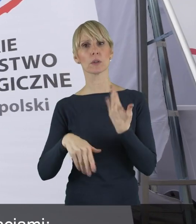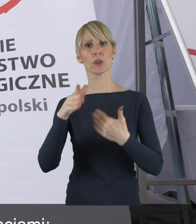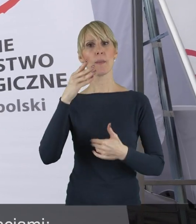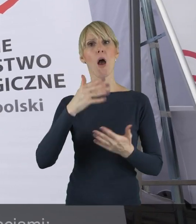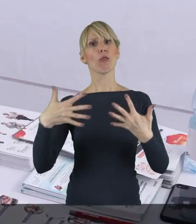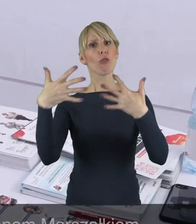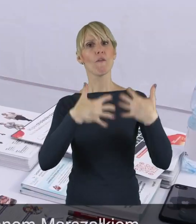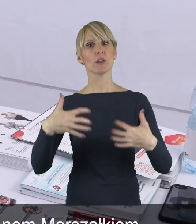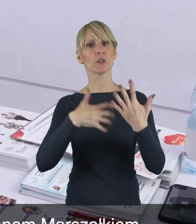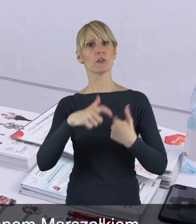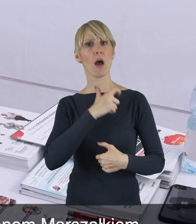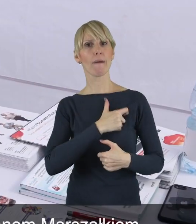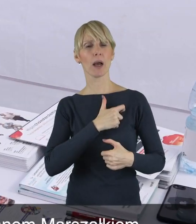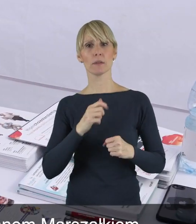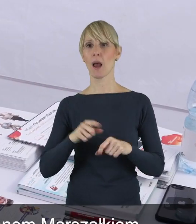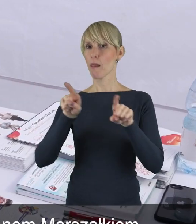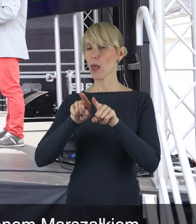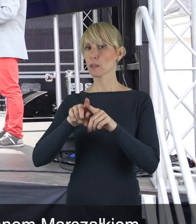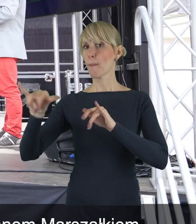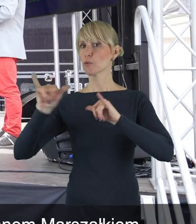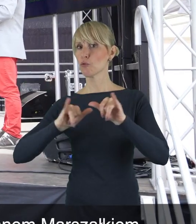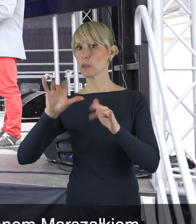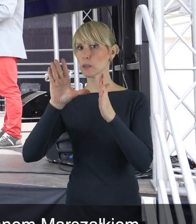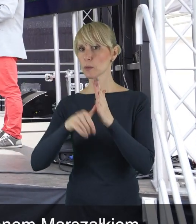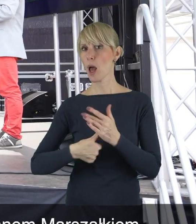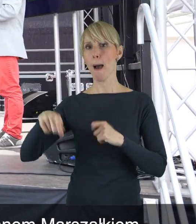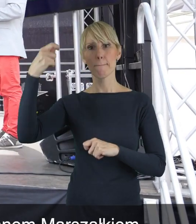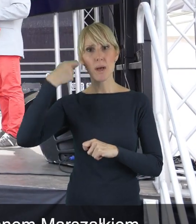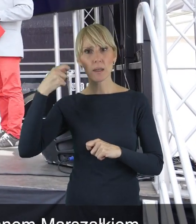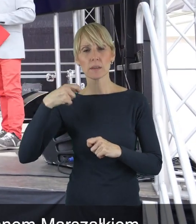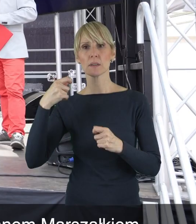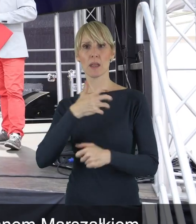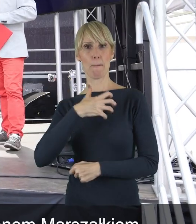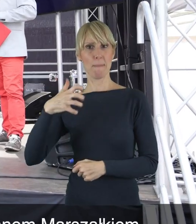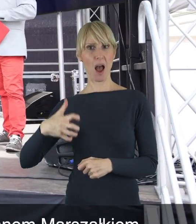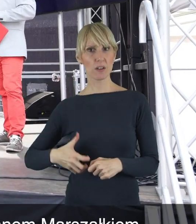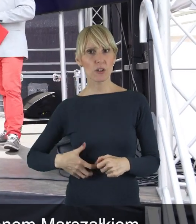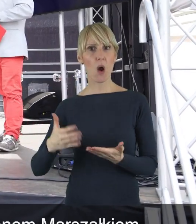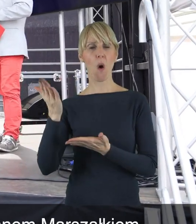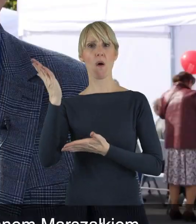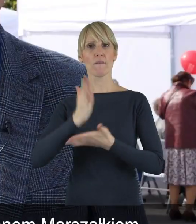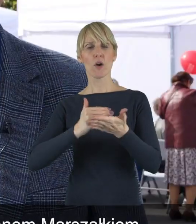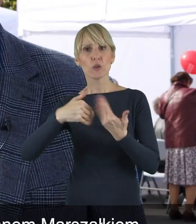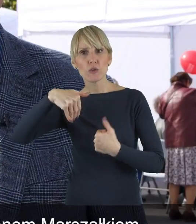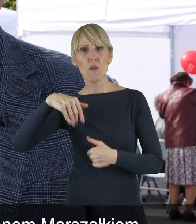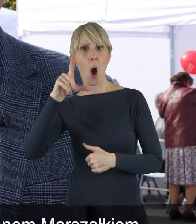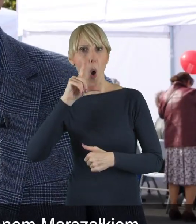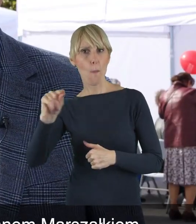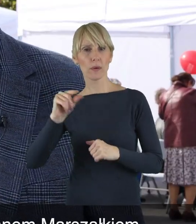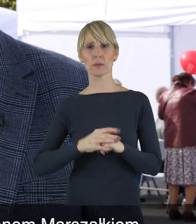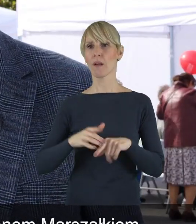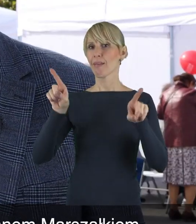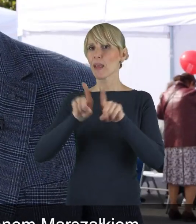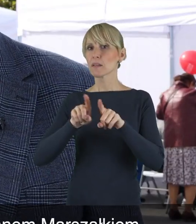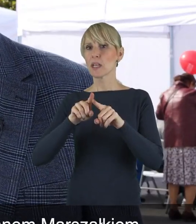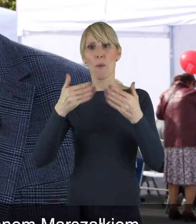Kardiologicznym, ale również z władzami miasta, z prezydentem miasta Opola, z panem marszałkiem województwa opolskiego i dzięki nim możemy